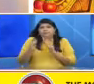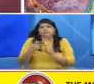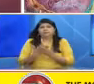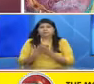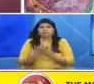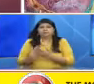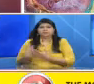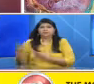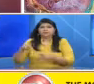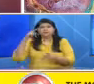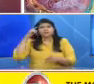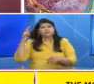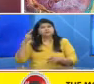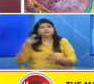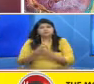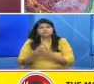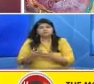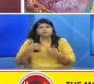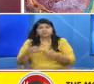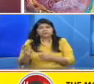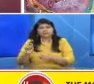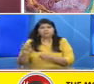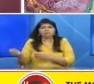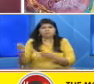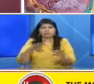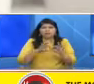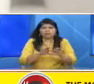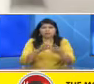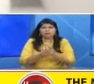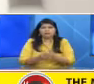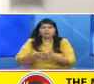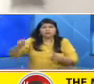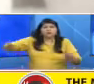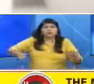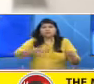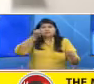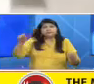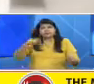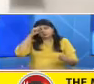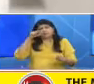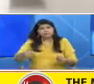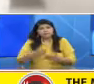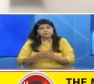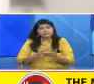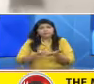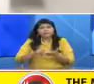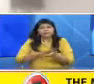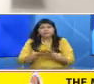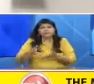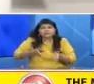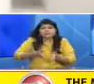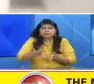का, अपने चिंतन का भरसक उपयोग किया था। और चरखाधारी मोहन ने भी तो एक ऐसा रास्ता